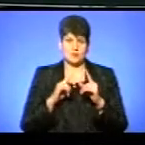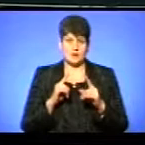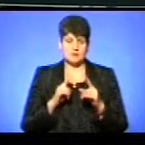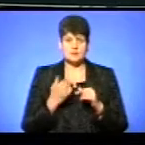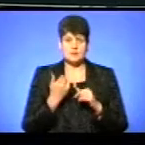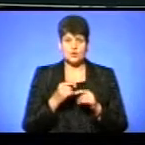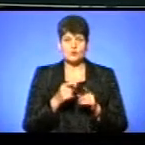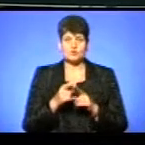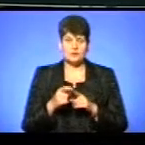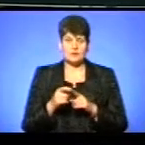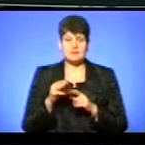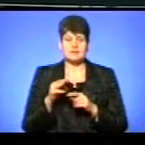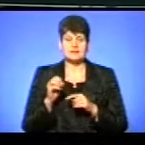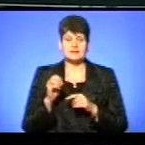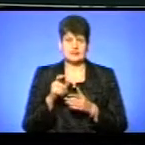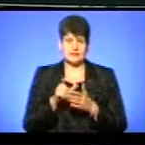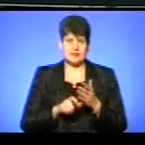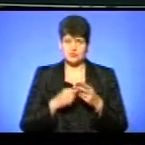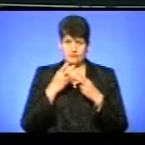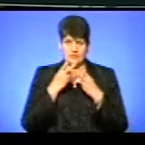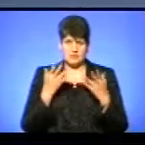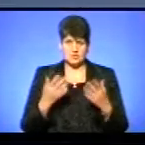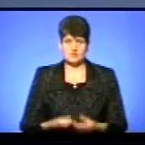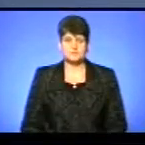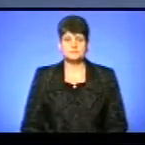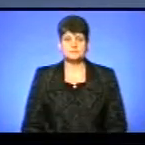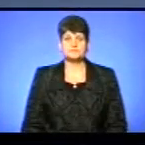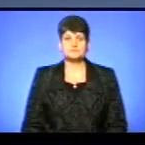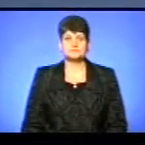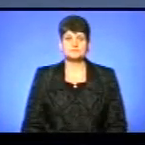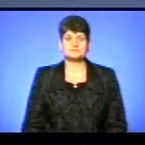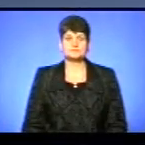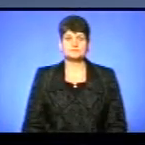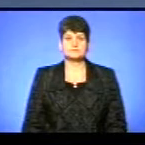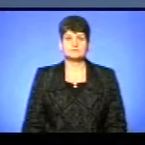За його словами, тексту клопотання він не бачив.